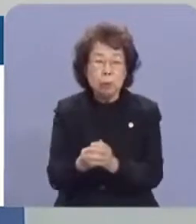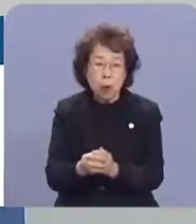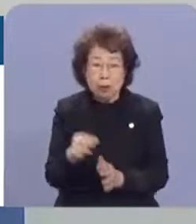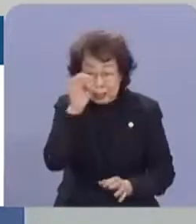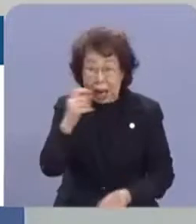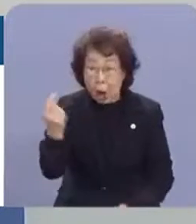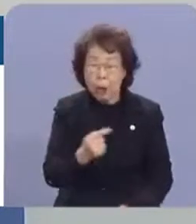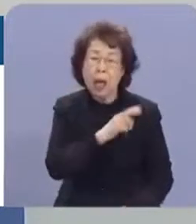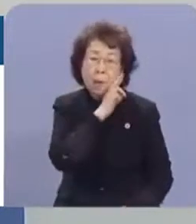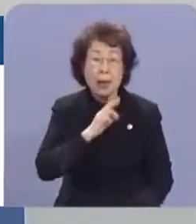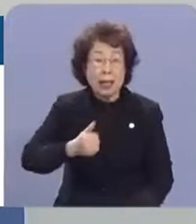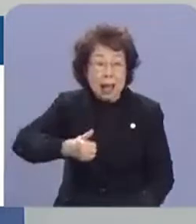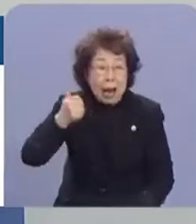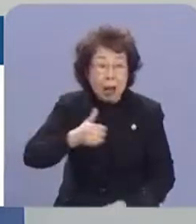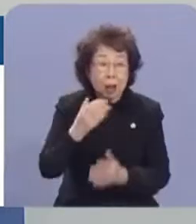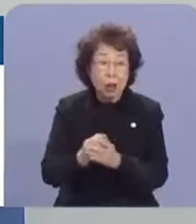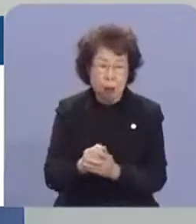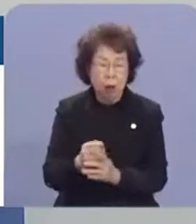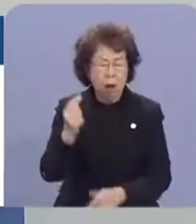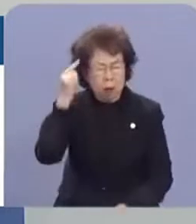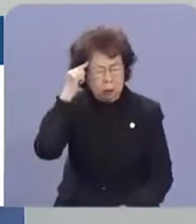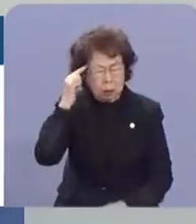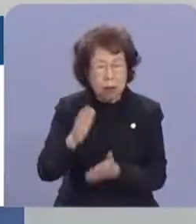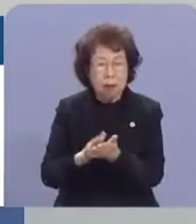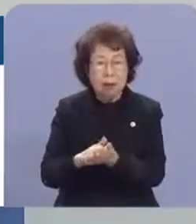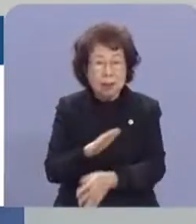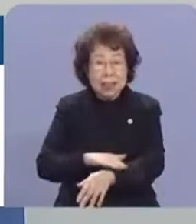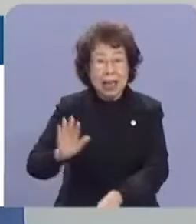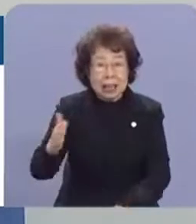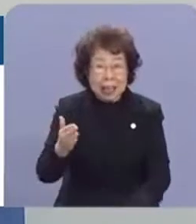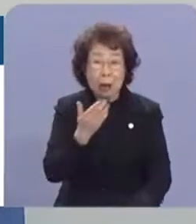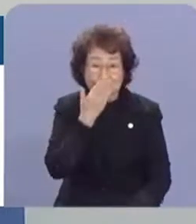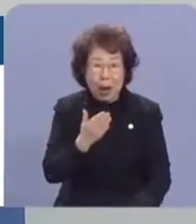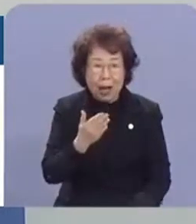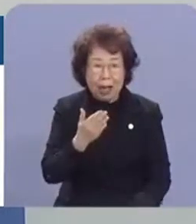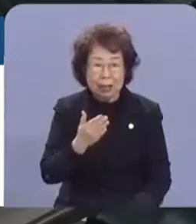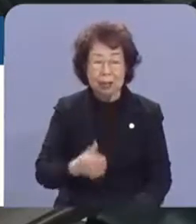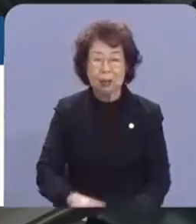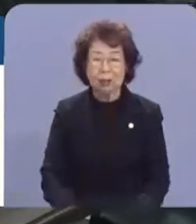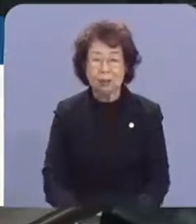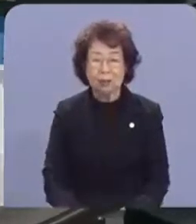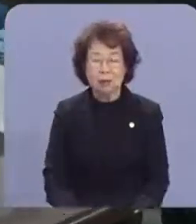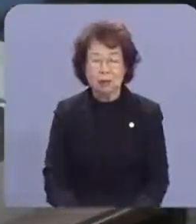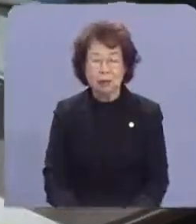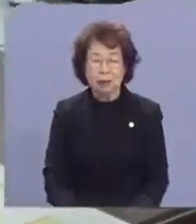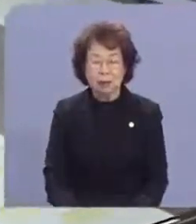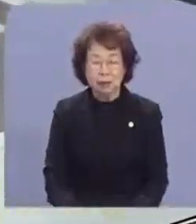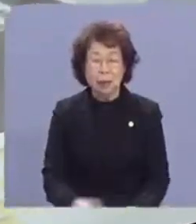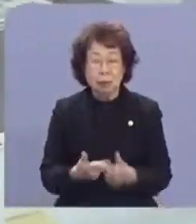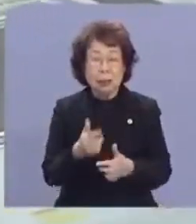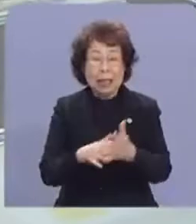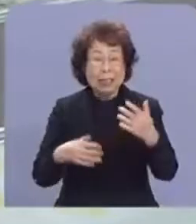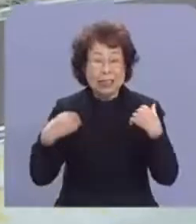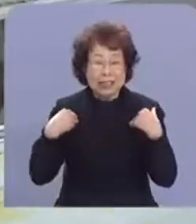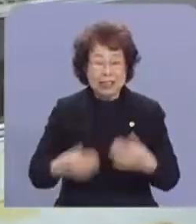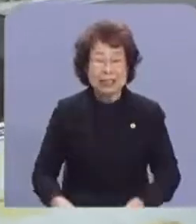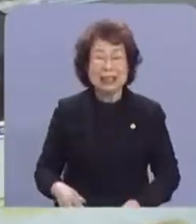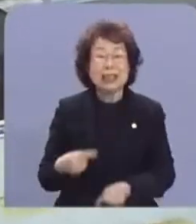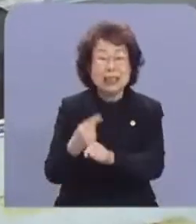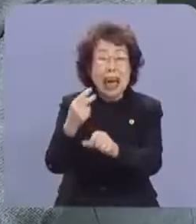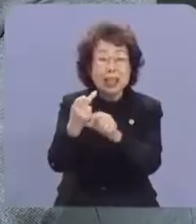또 인지도 잘 할 수 있겠다라는 생각이 들었습니다 부산시는 지난해